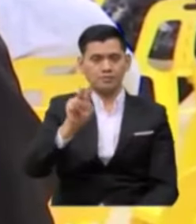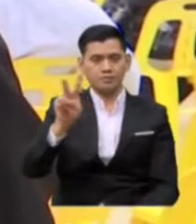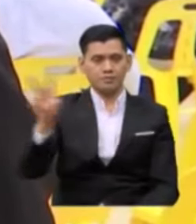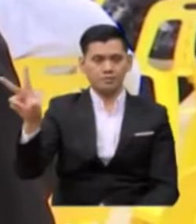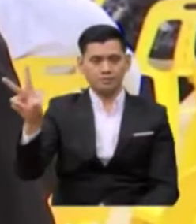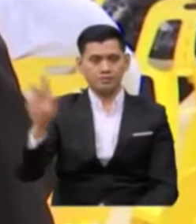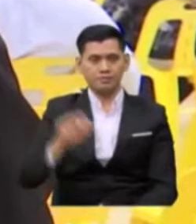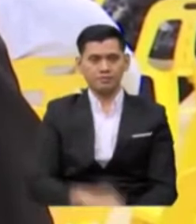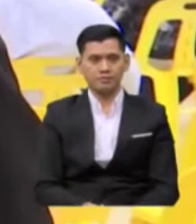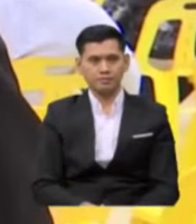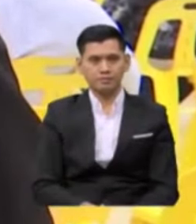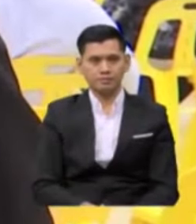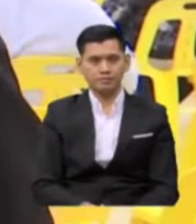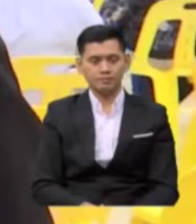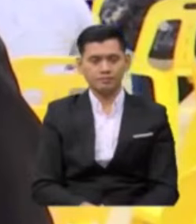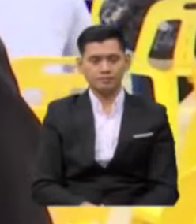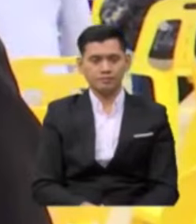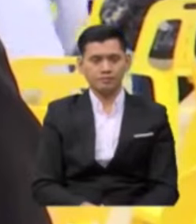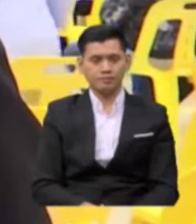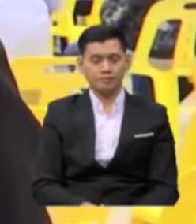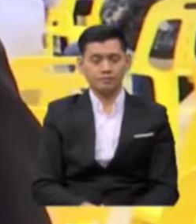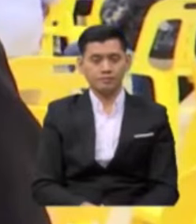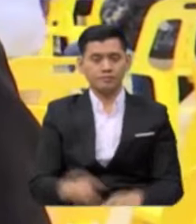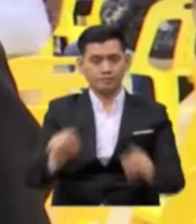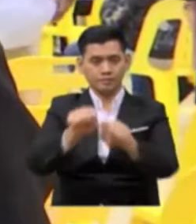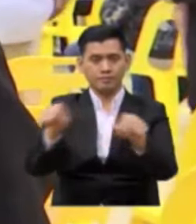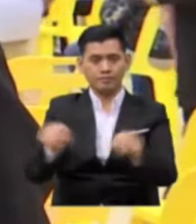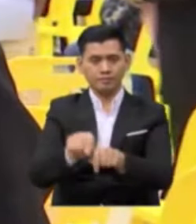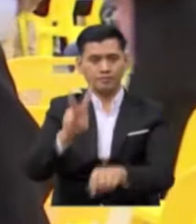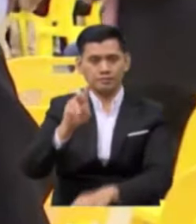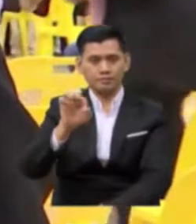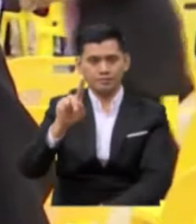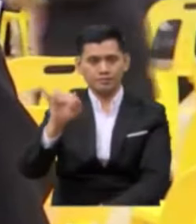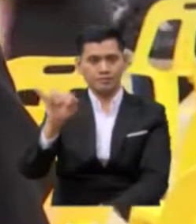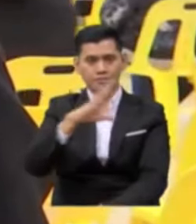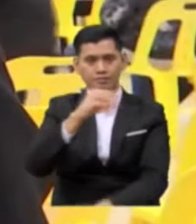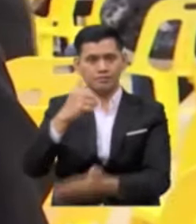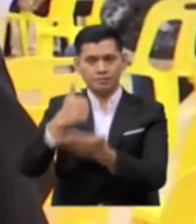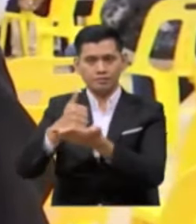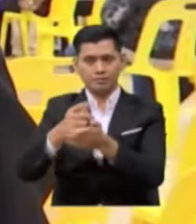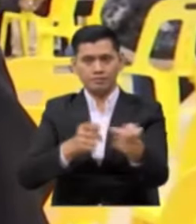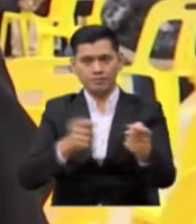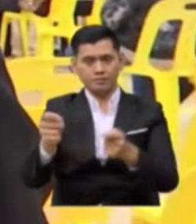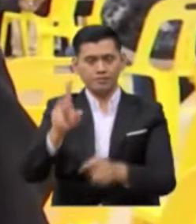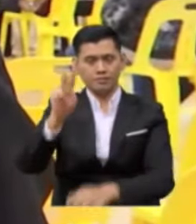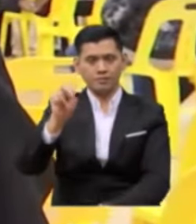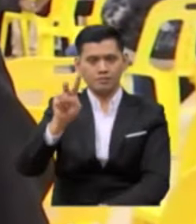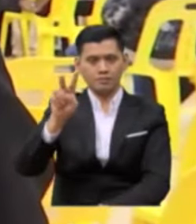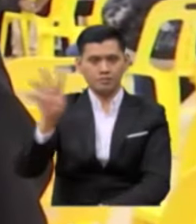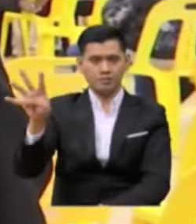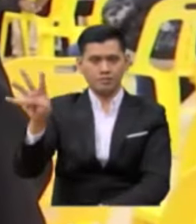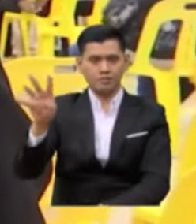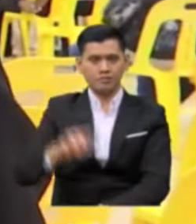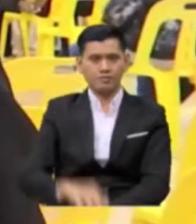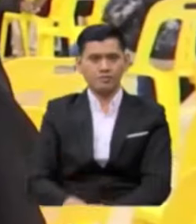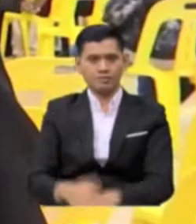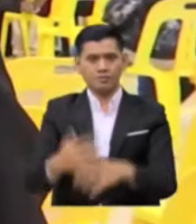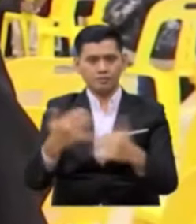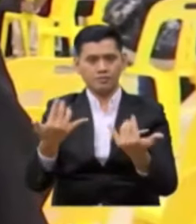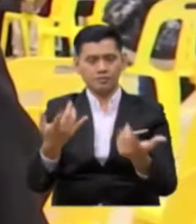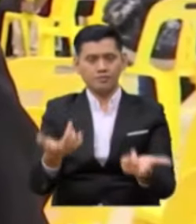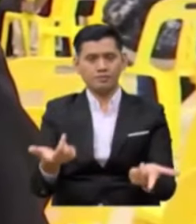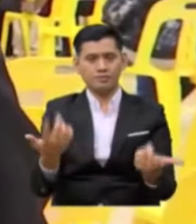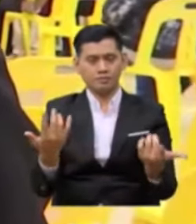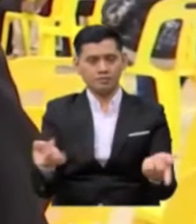N23 Dun Berantik dan juga penolong pegawai pengurus Dun untuk N24 Jenneri sedang